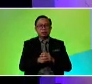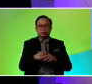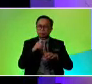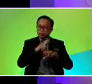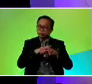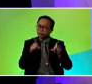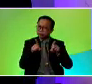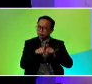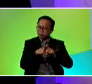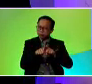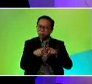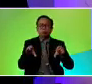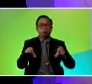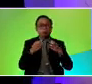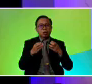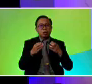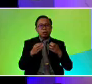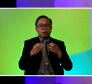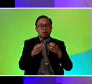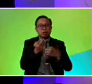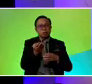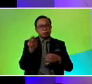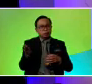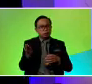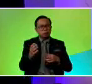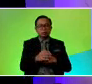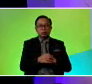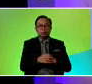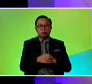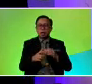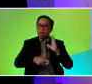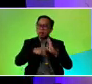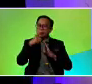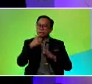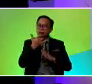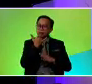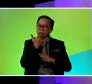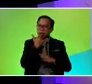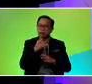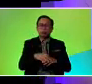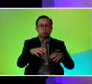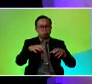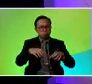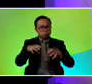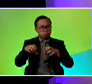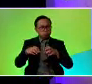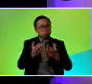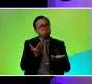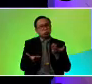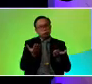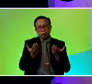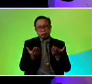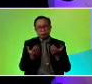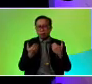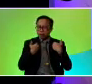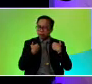dia melakukan Oke sesuatu yang lebih buruk eh bukan saya itu ke urut Oke mungkin kalau sekiranya